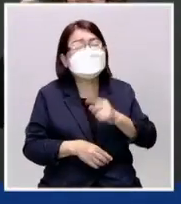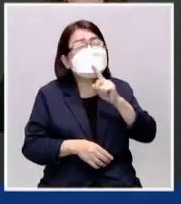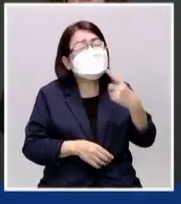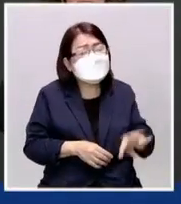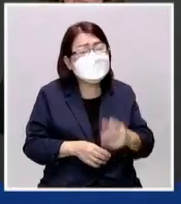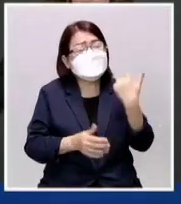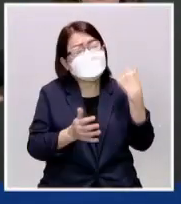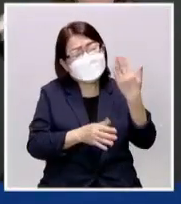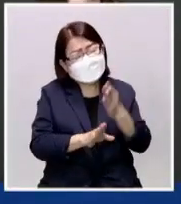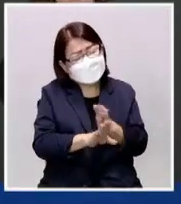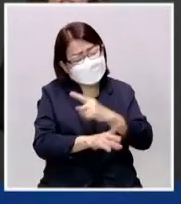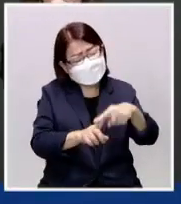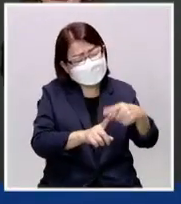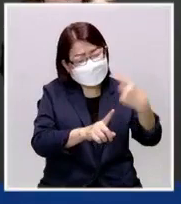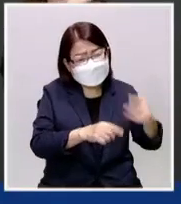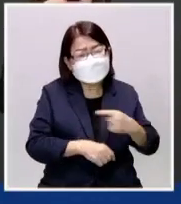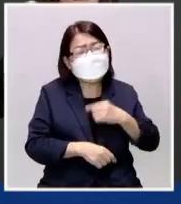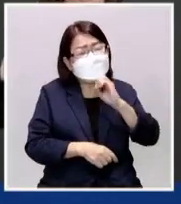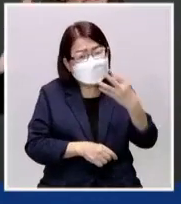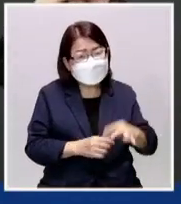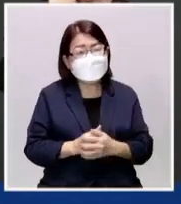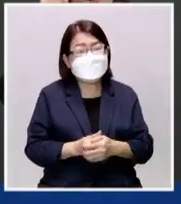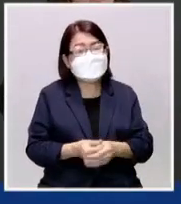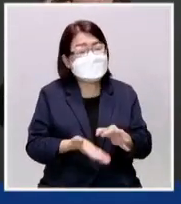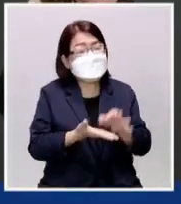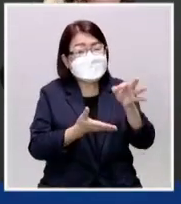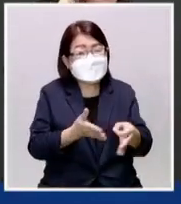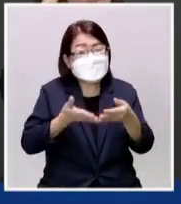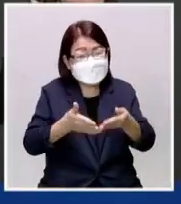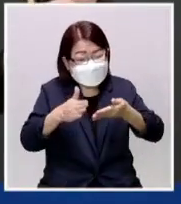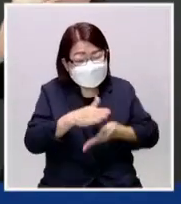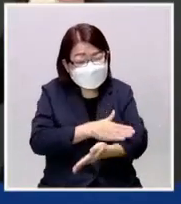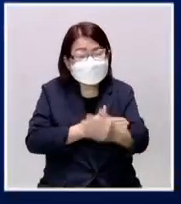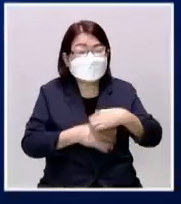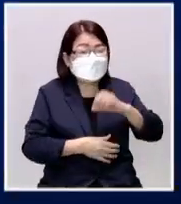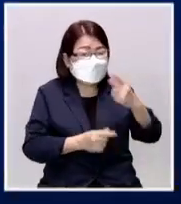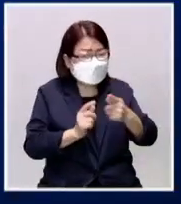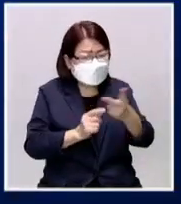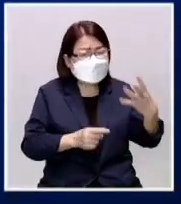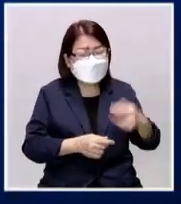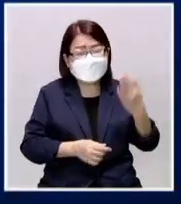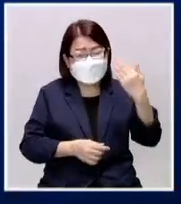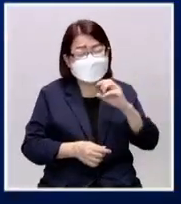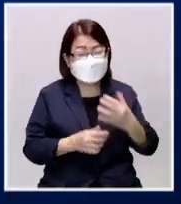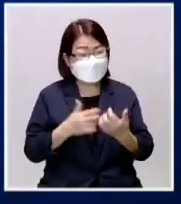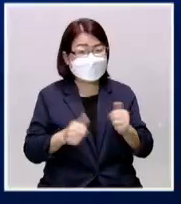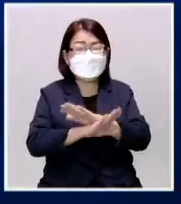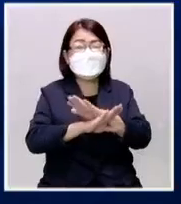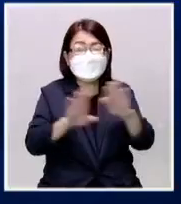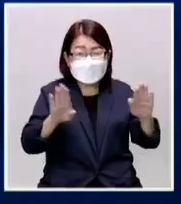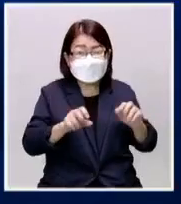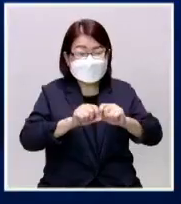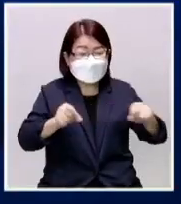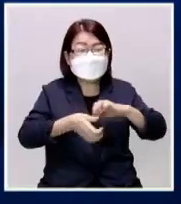มน มาหายเดือนแล้วกั företรัลงในซือเดดำน้ำนี้ Network speakingidentally aerosol